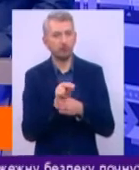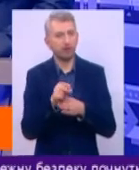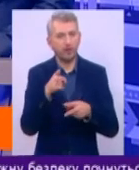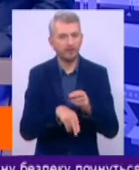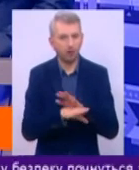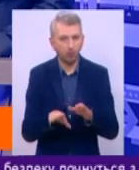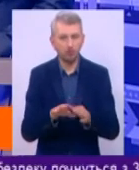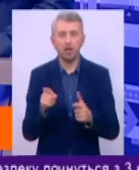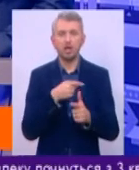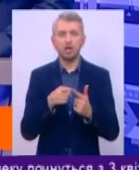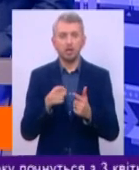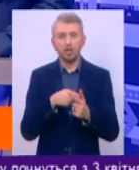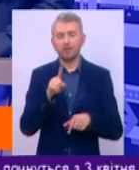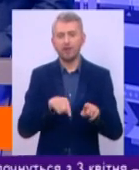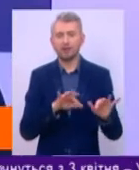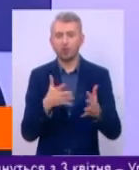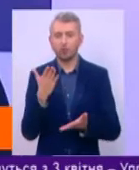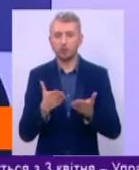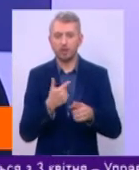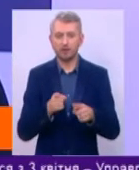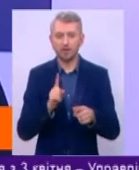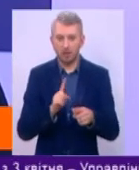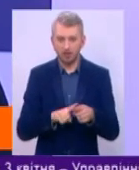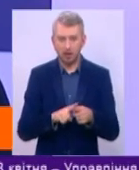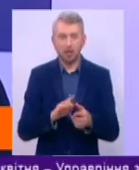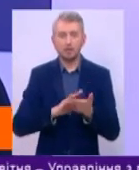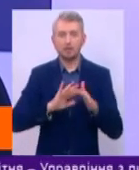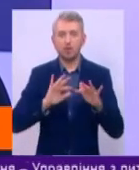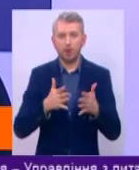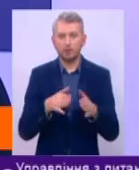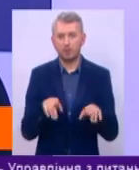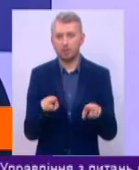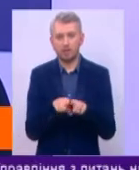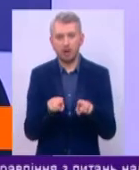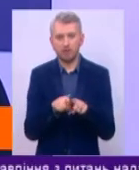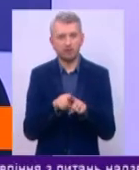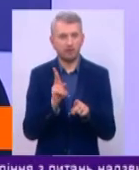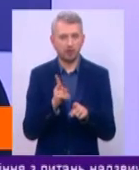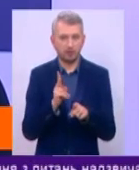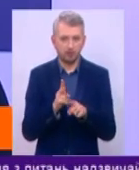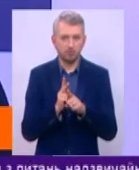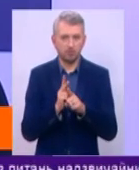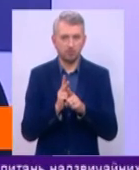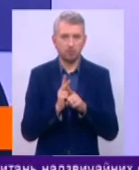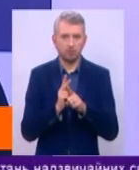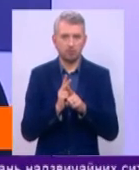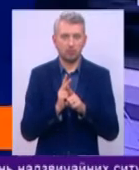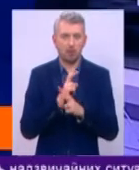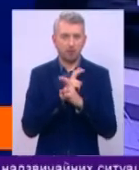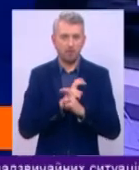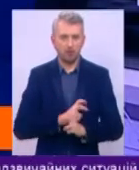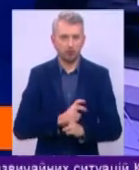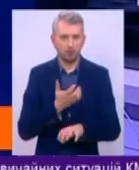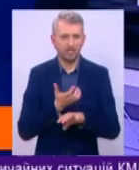закончено. Или же в некоторых случаях, если эта ситуация приравнивается к анатомическому дефекту, тогда устанавливается группа инвалидности,